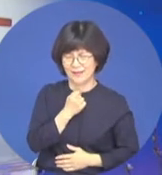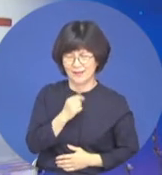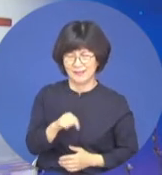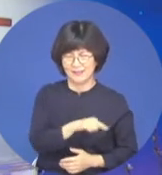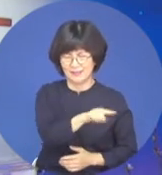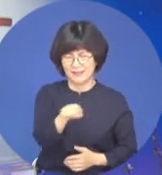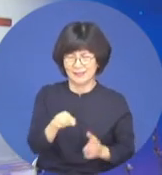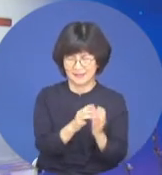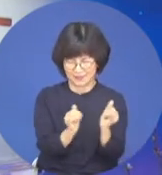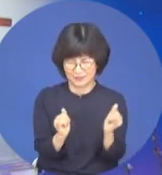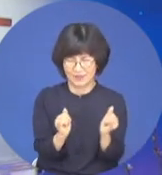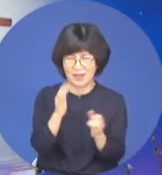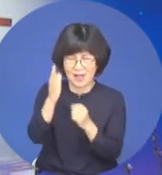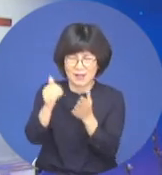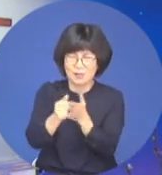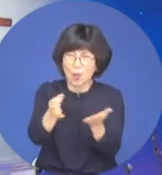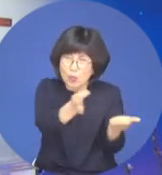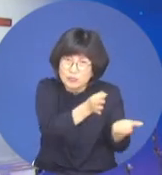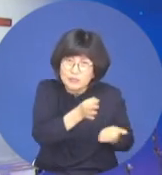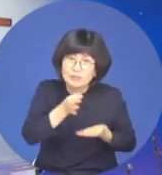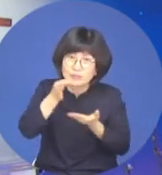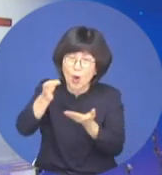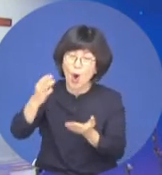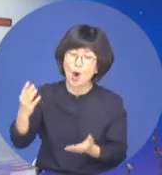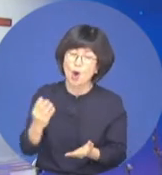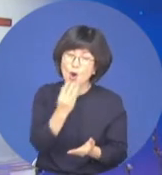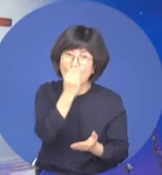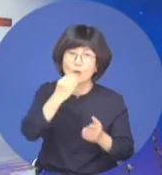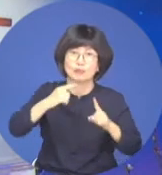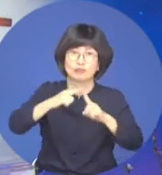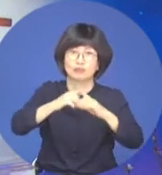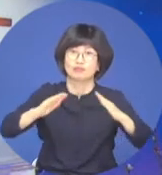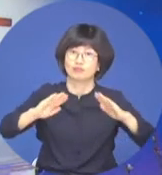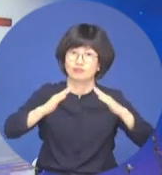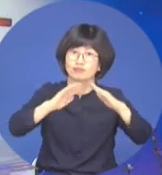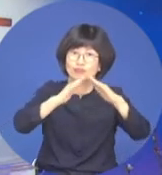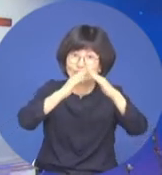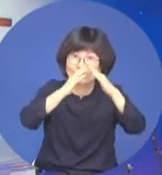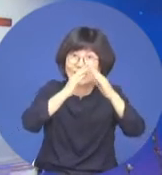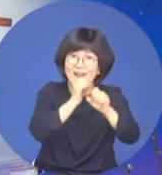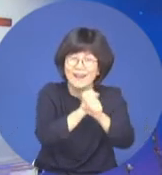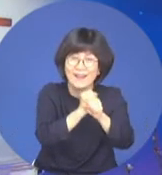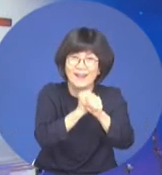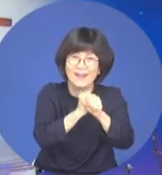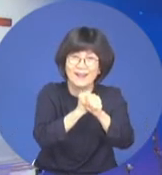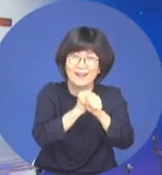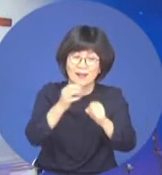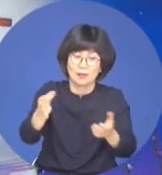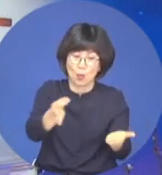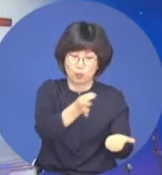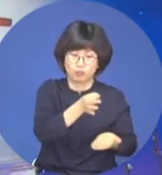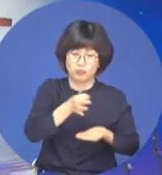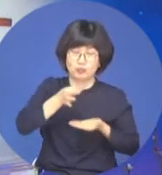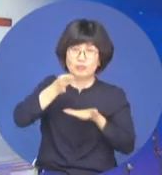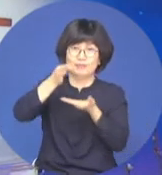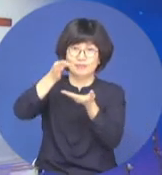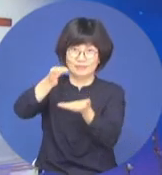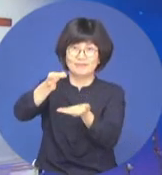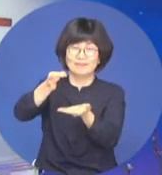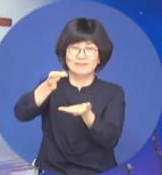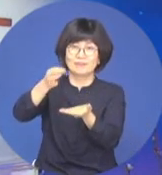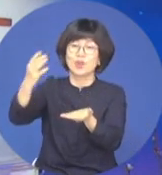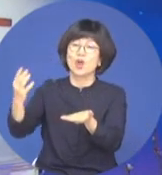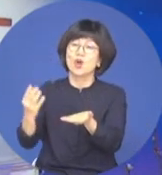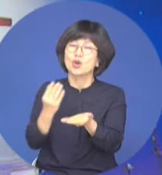백성들이 헌금을 들여서 성전을 짓거든요. 성전을 헌금을 들여서 성전을 짓는, 성전이